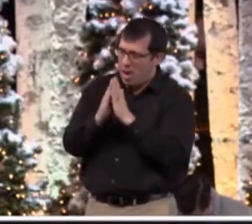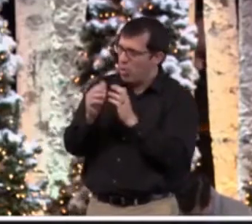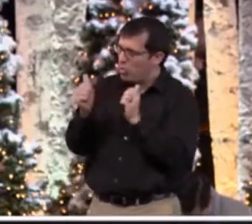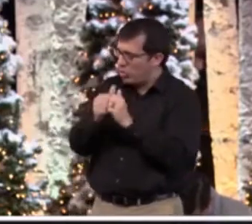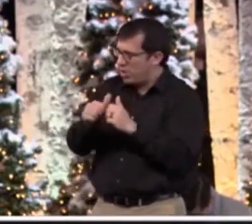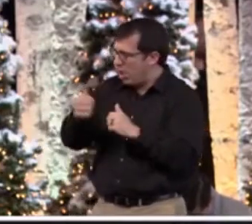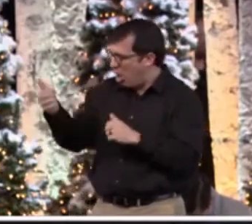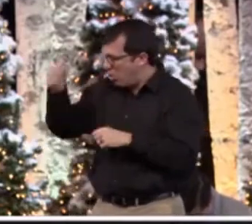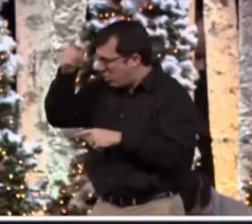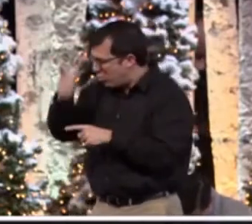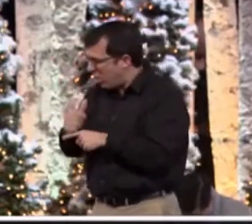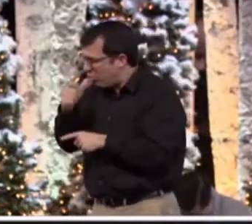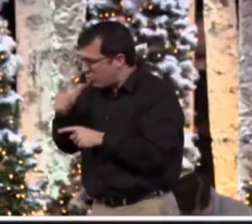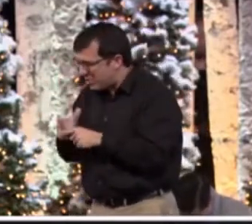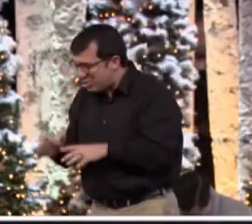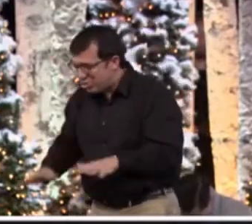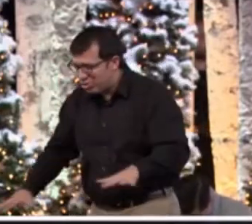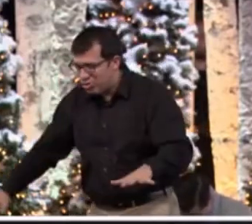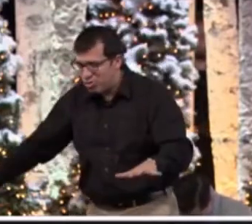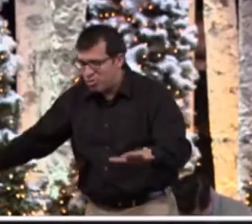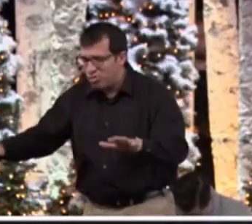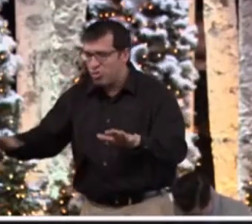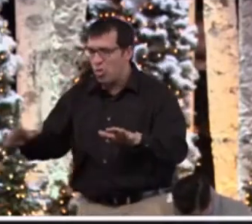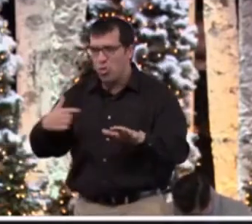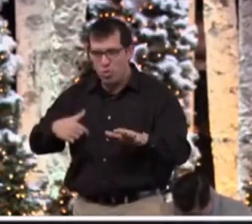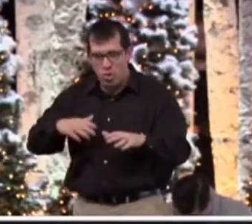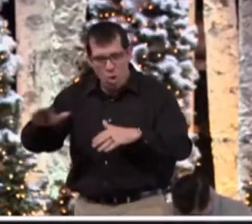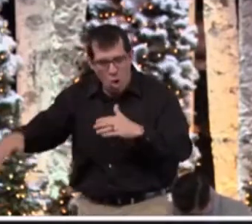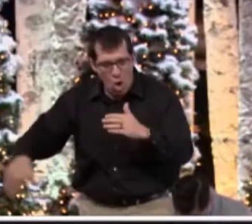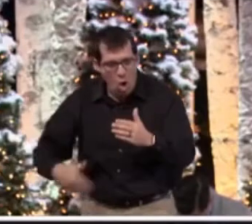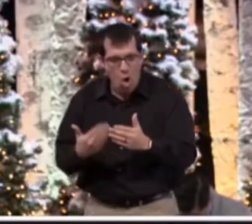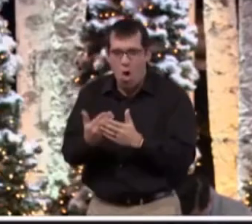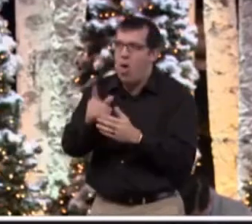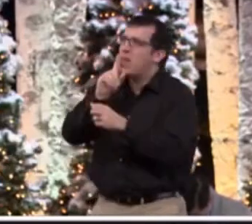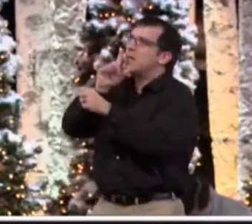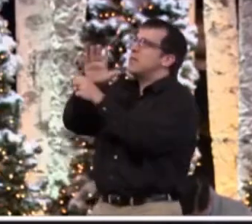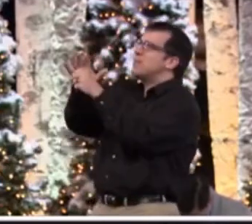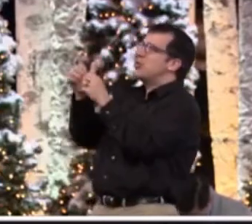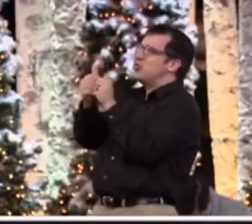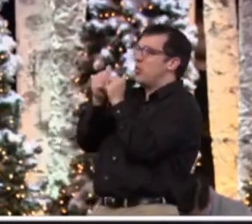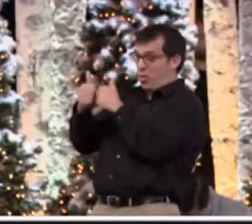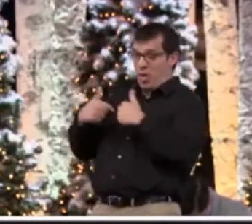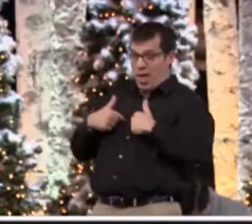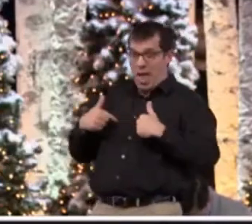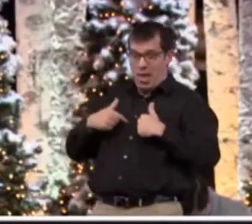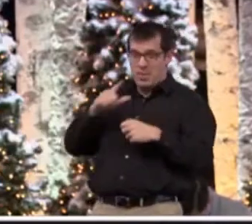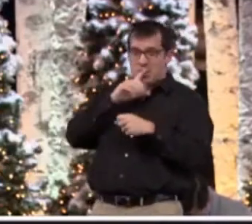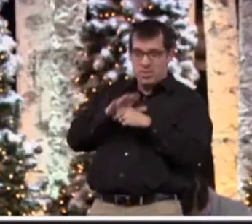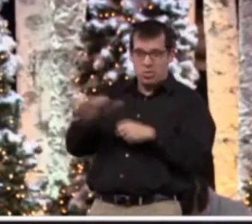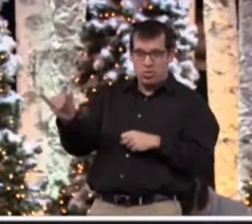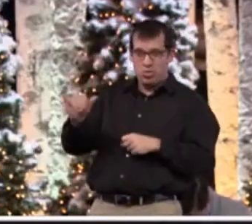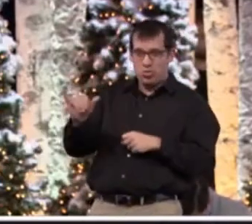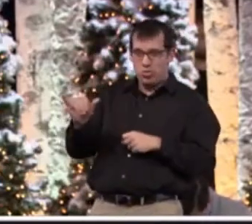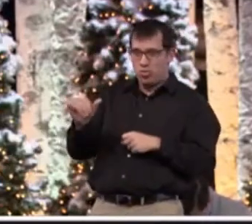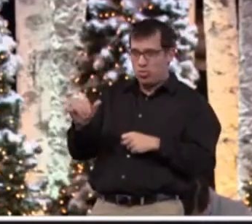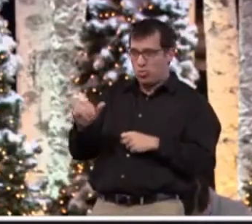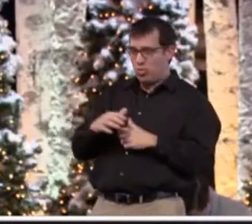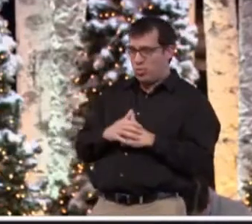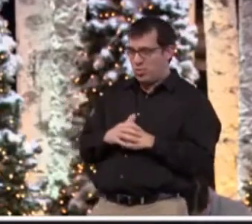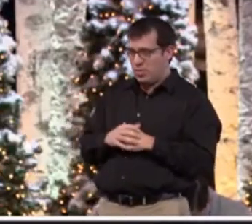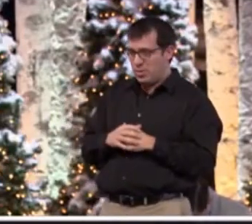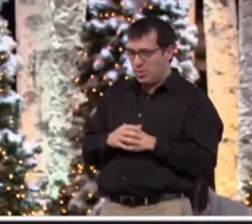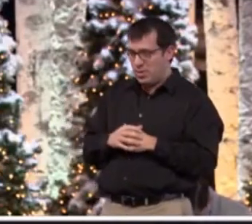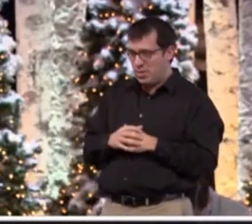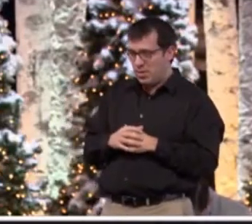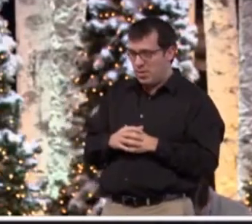भाई बहिनीहरूसँग तपाईँले एकसाथ आवाज खोलेर यो प्रार्थना गर्न म अनुरोध गर्छु। हामी सबै एकसाथ यो संकल्प